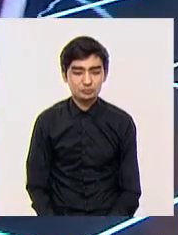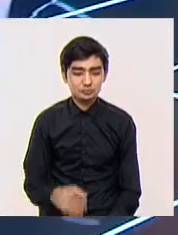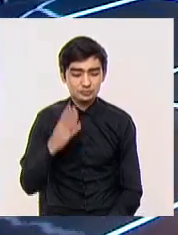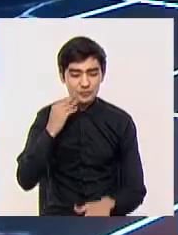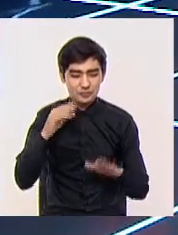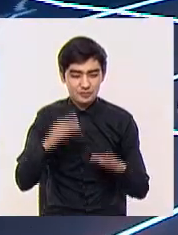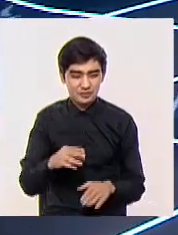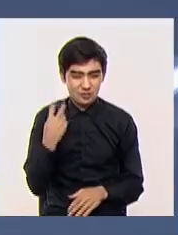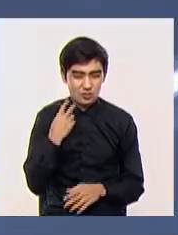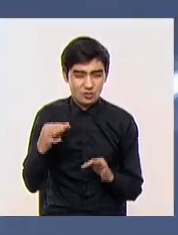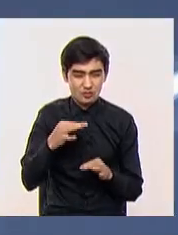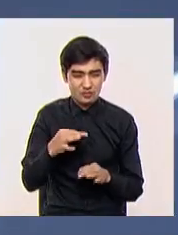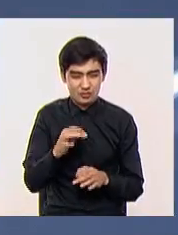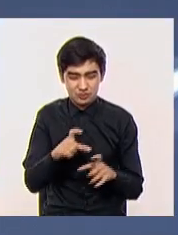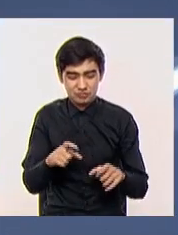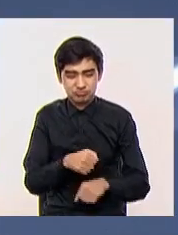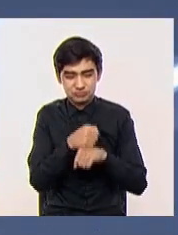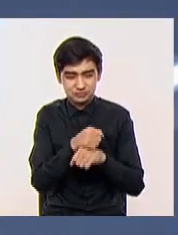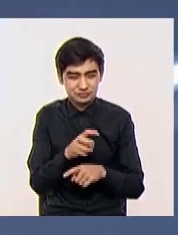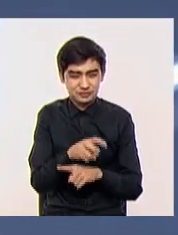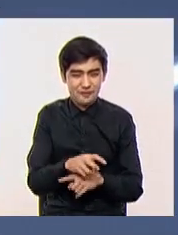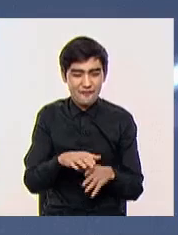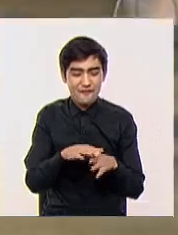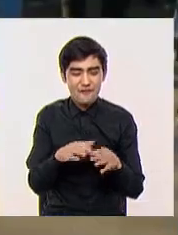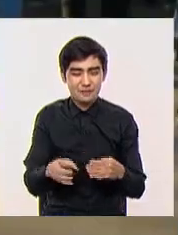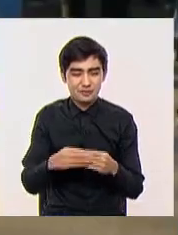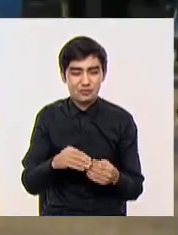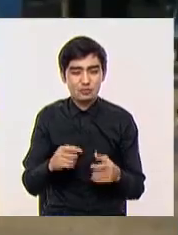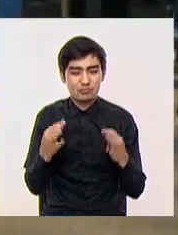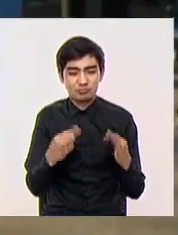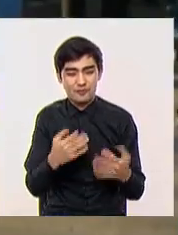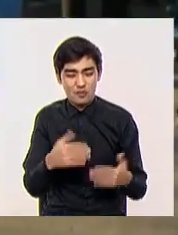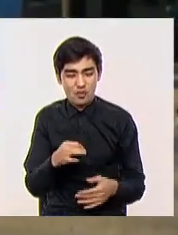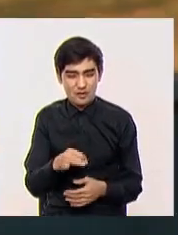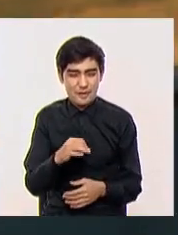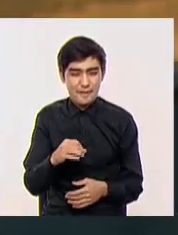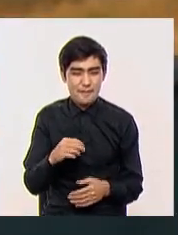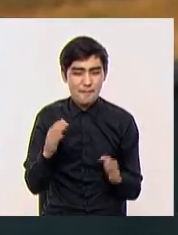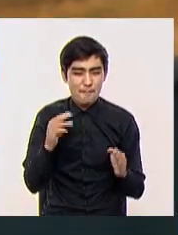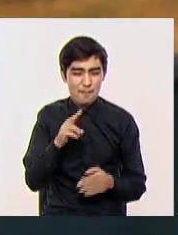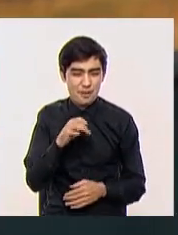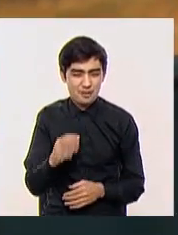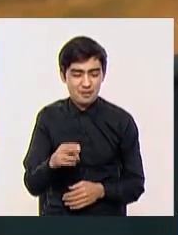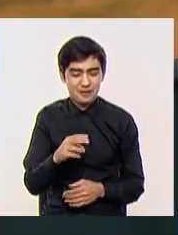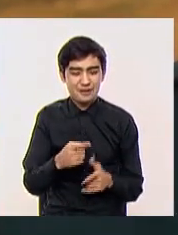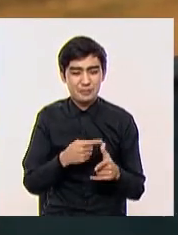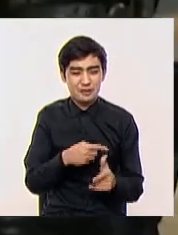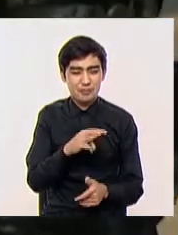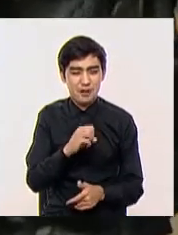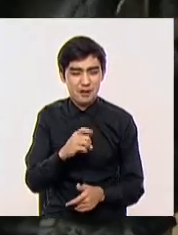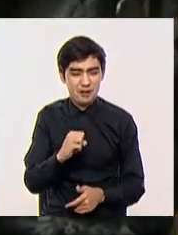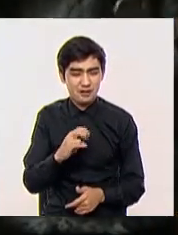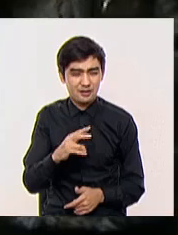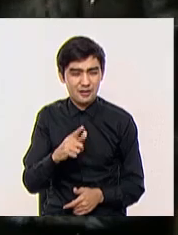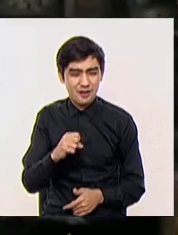В Алматы дольщики вышли на митинг, согласованный с властями. Люди собрались в парке имени Махатмы Ганди и потребовали свои квартиры или